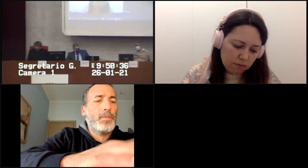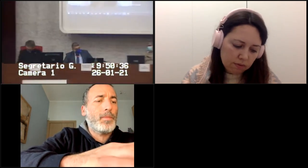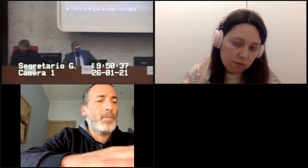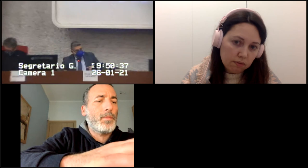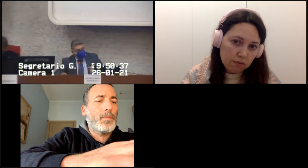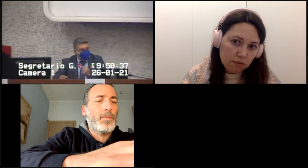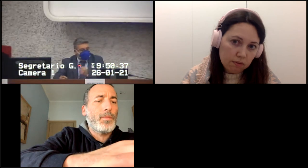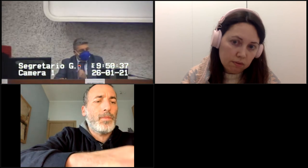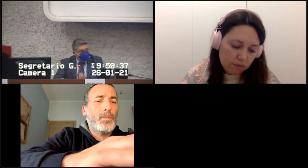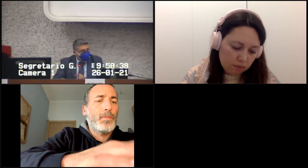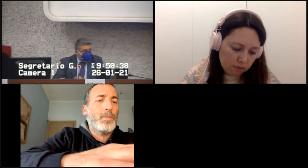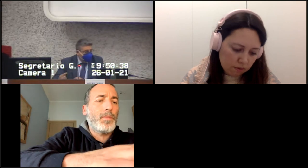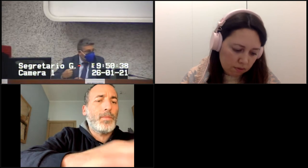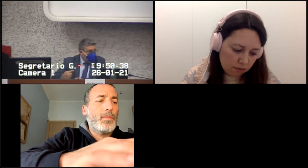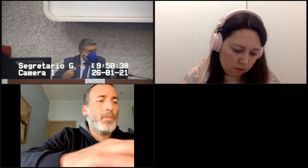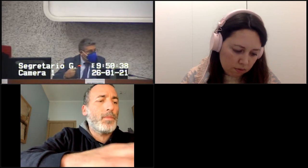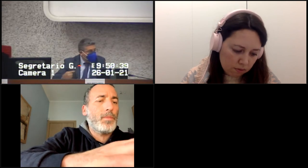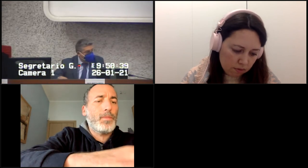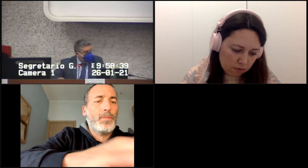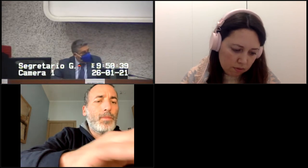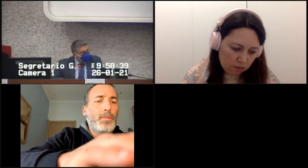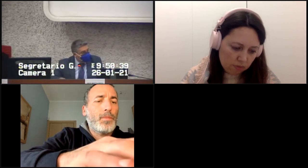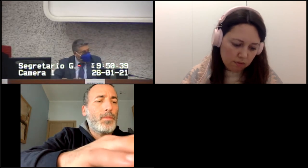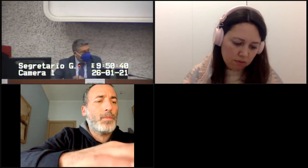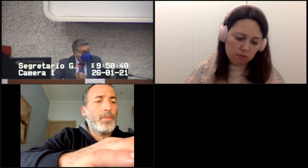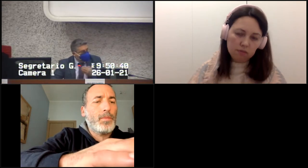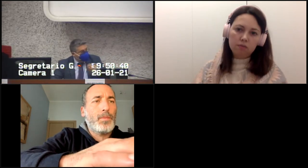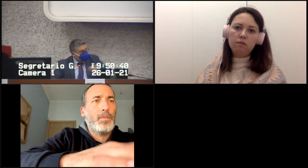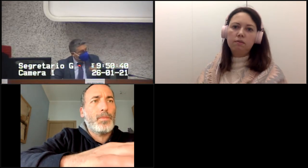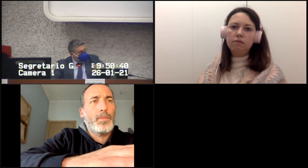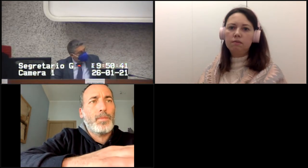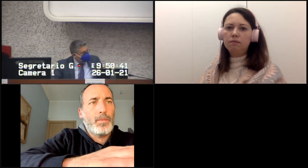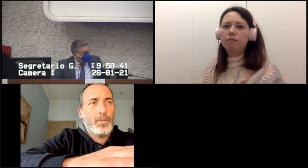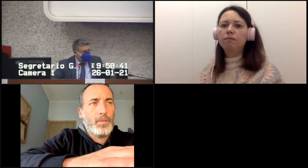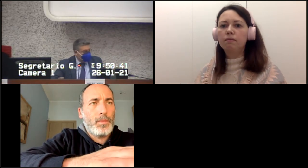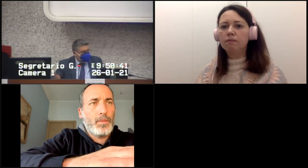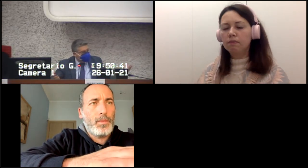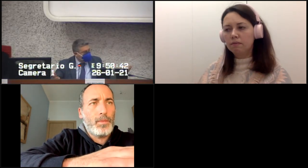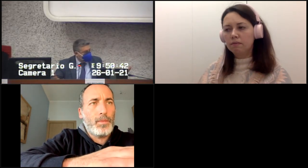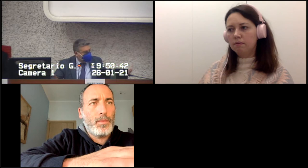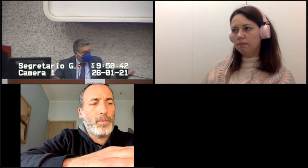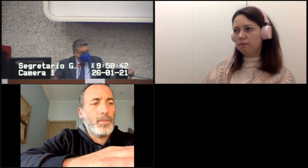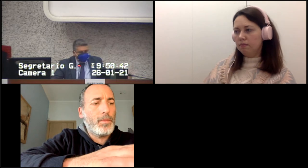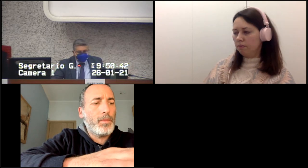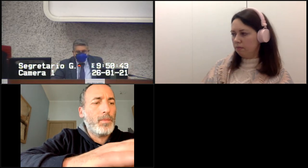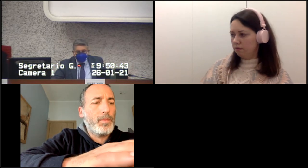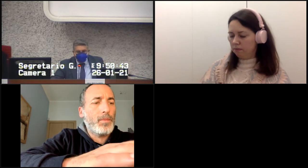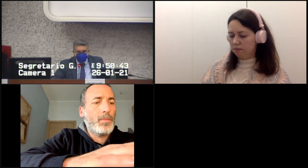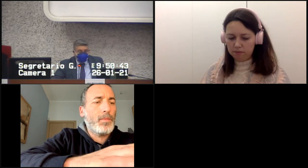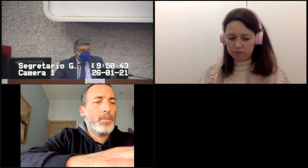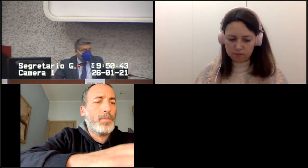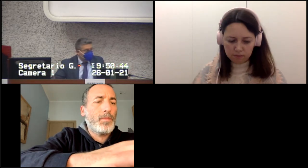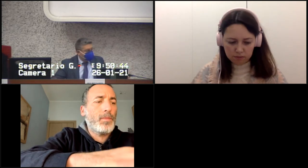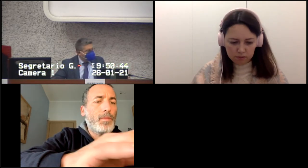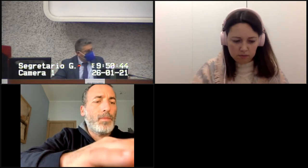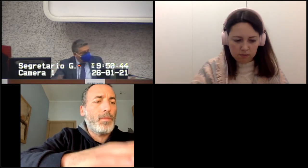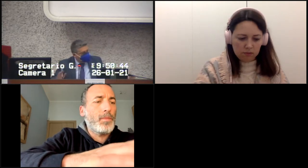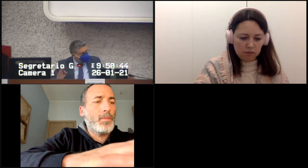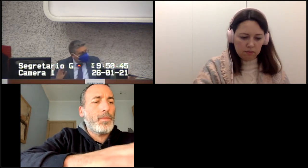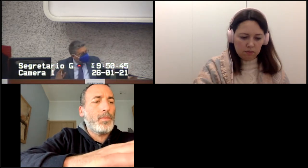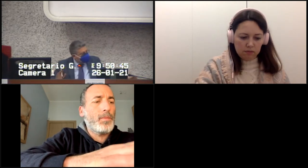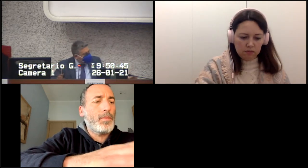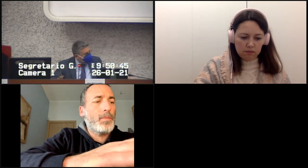Allora, rettifico anche il numero di voti della delibera precedente, scusatemi, il mio esordio, sono